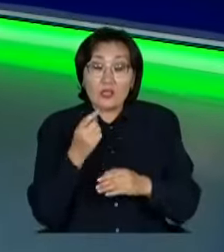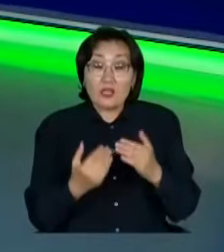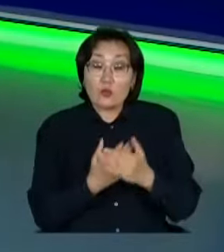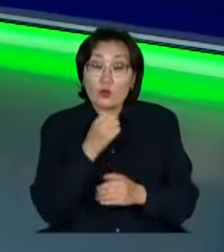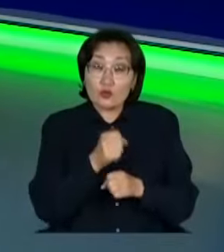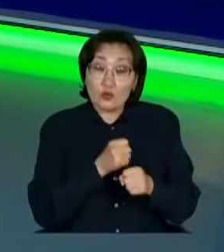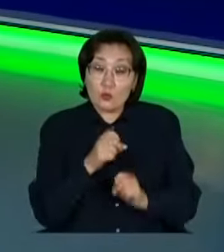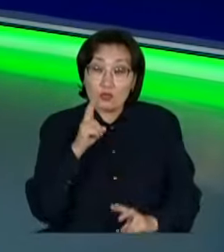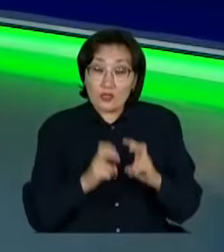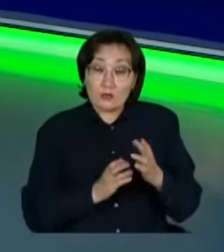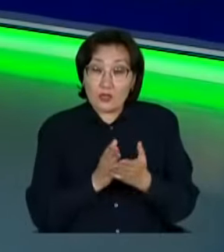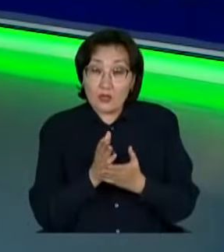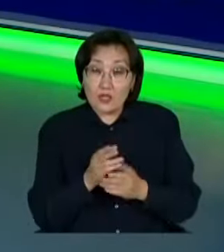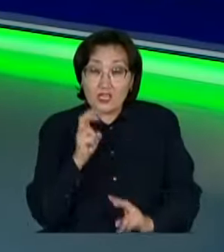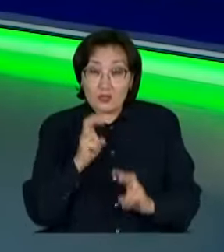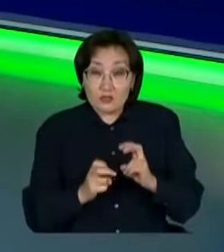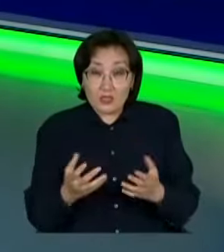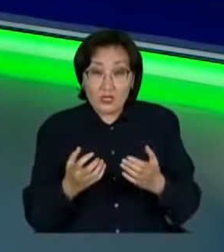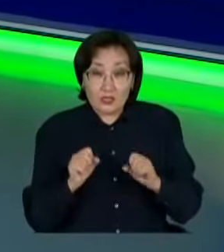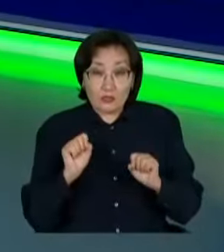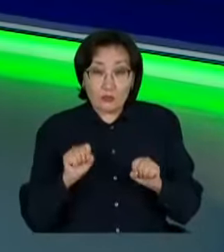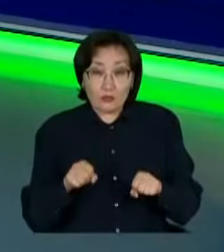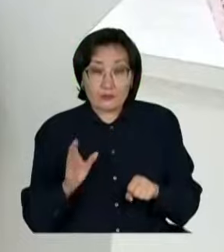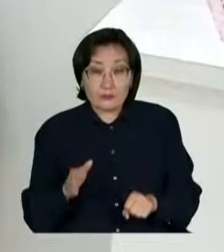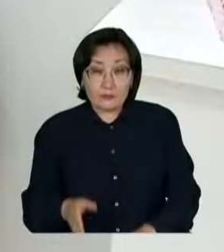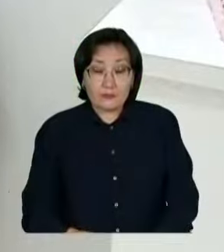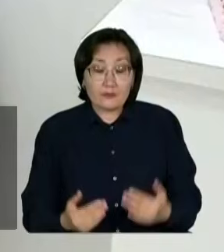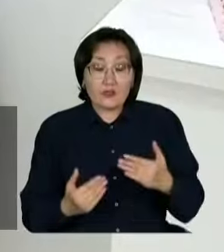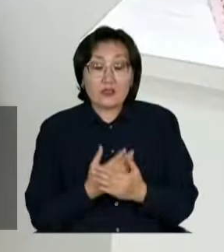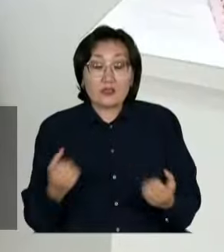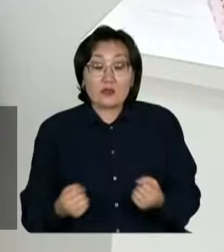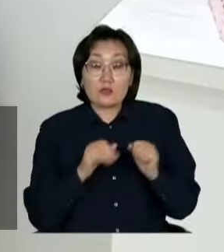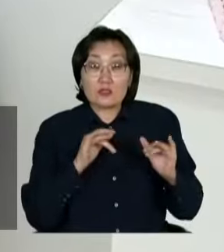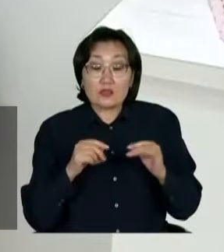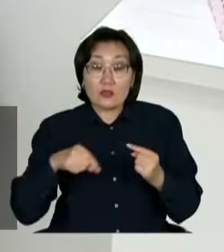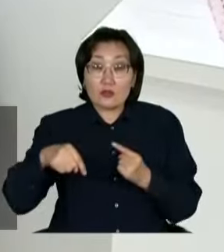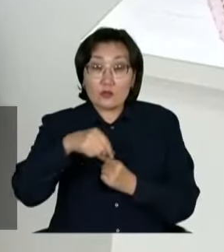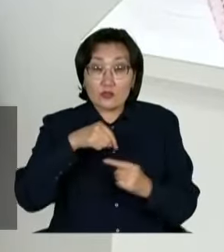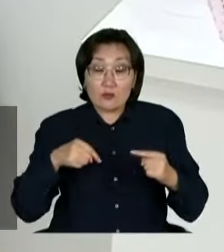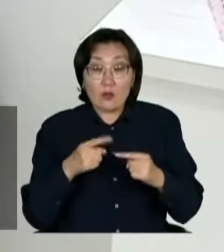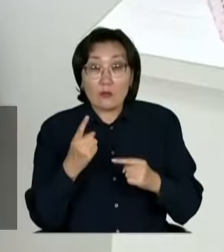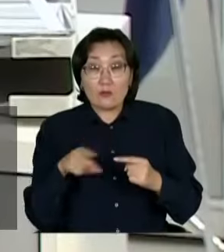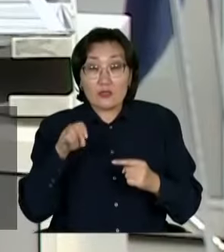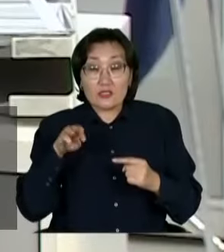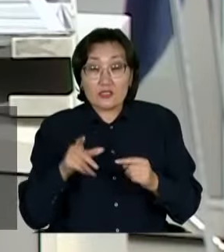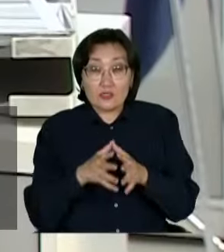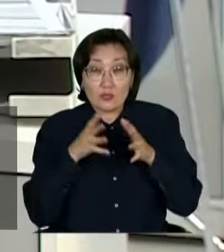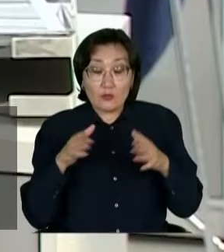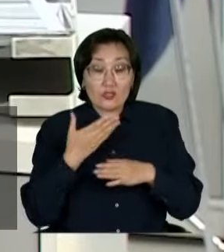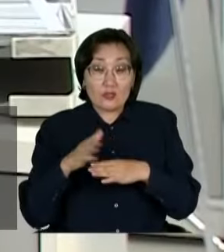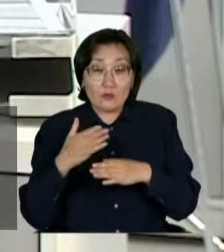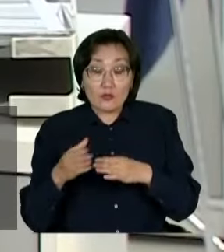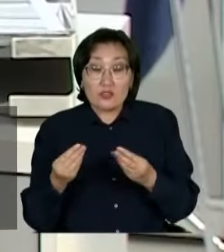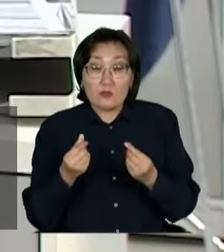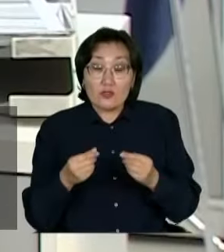өнеркәсібі саласындағы кәсіпорындар иеленеді. Жаңа қолдау шарасында бизнес субъектілеріне 1 миллиард теңгеден асатын несие